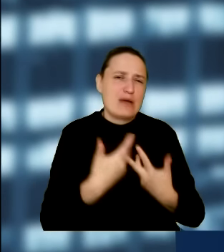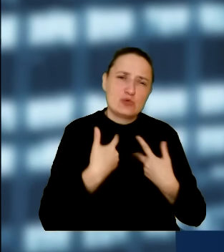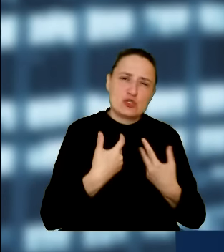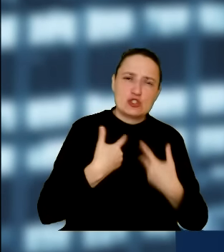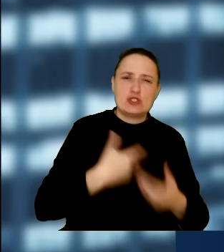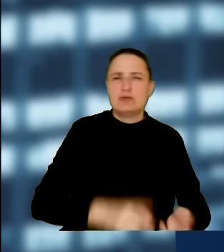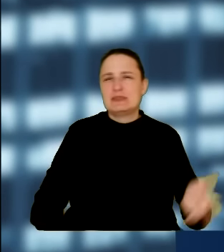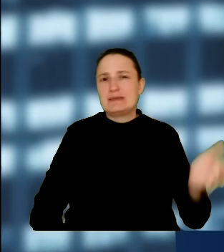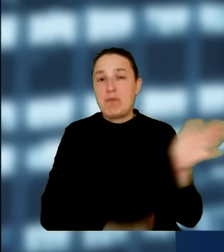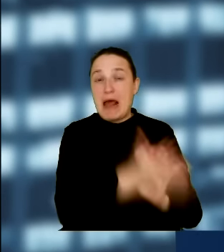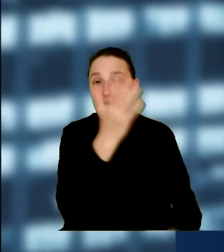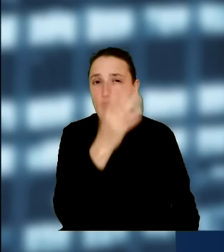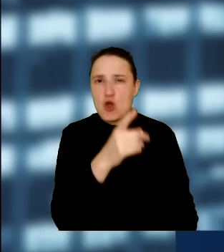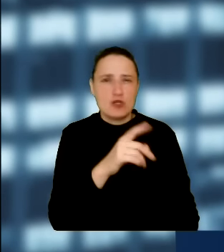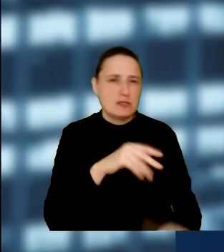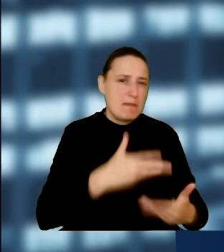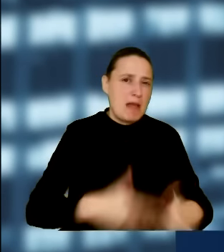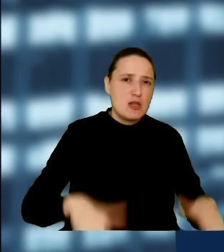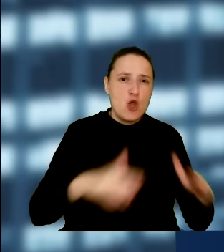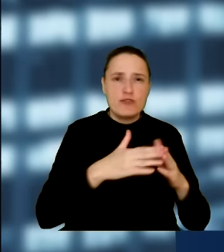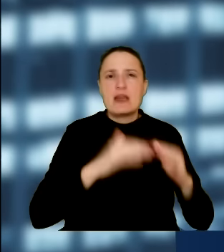dymem razem z tą halą w Warszawie.